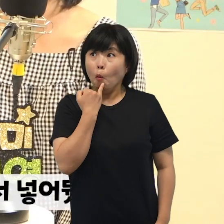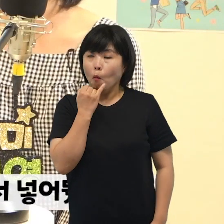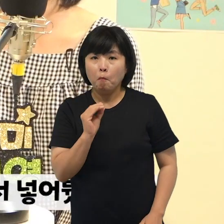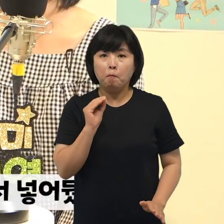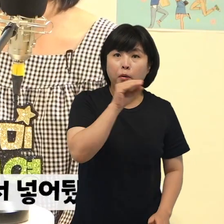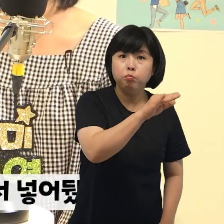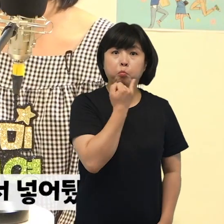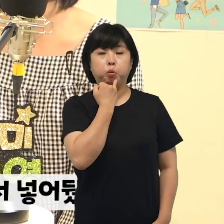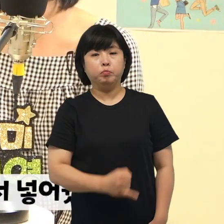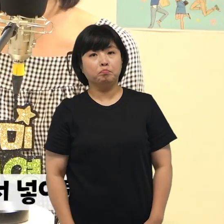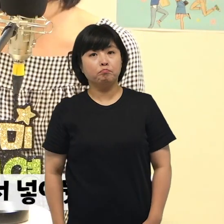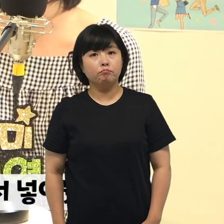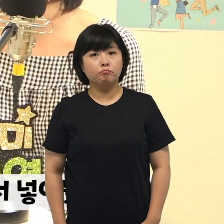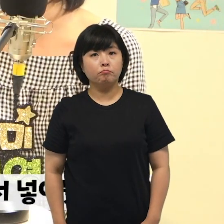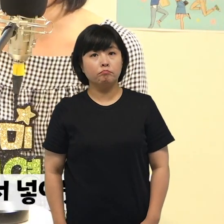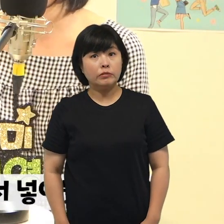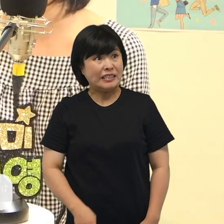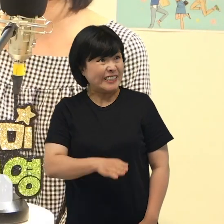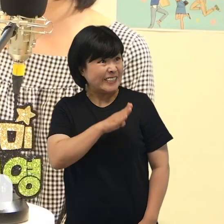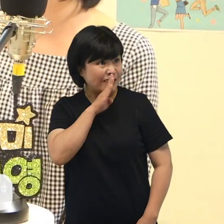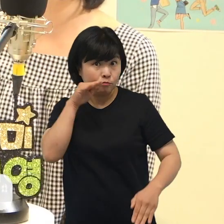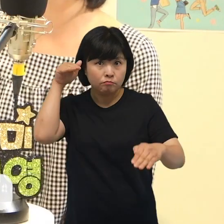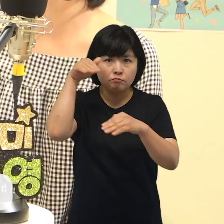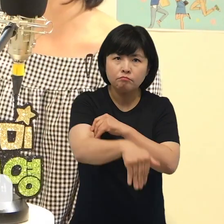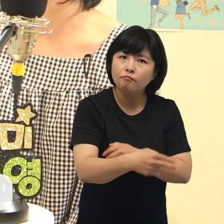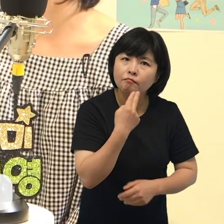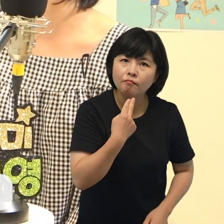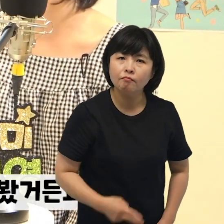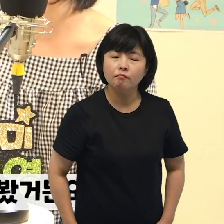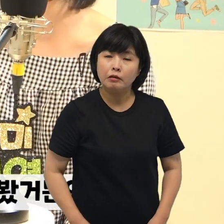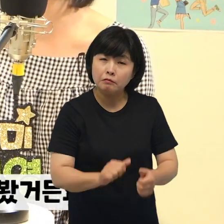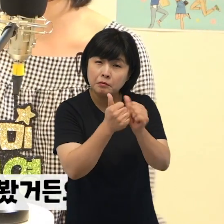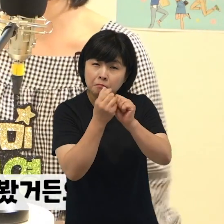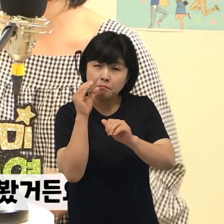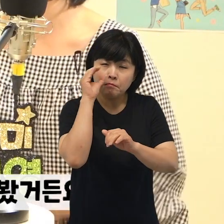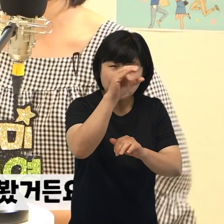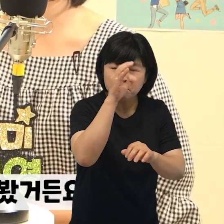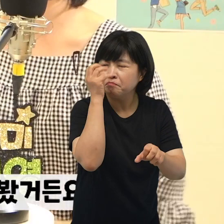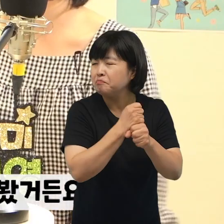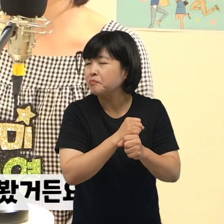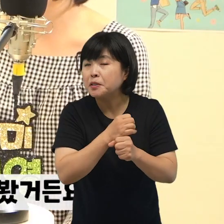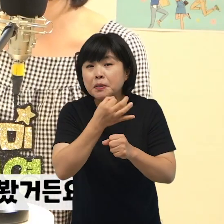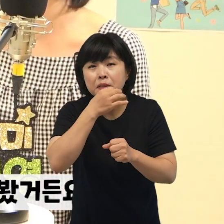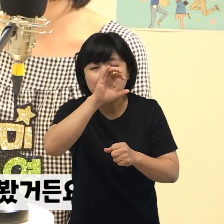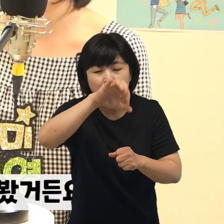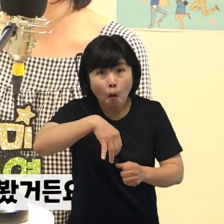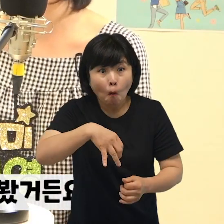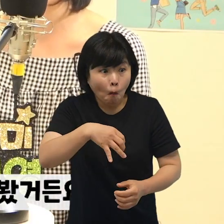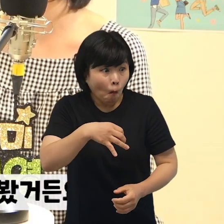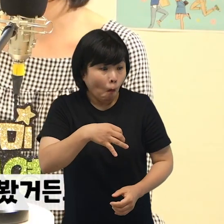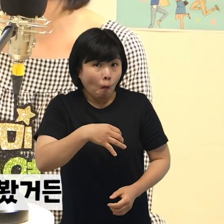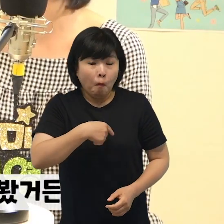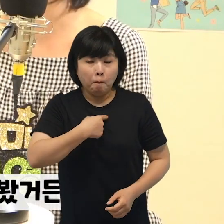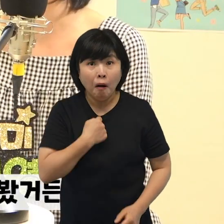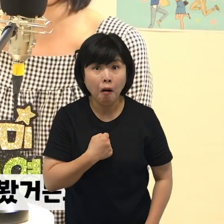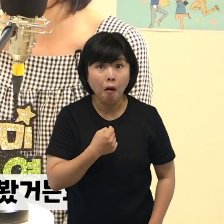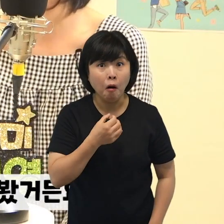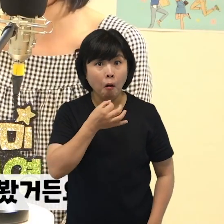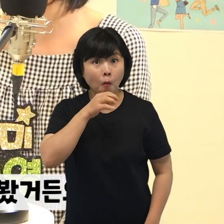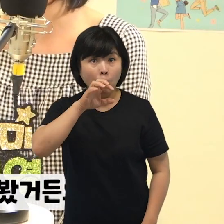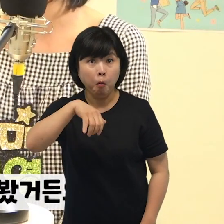절대 떨어질 일 없다고 해가지고 넣어뒀는데 실제로 떨어지지 않았어요. 저는 이제 주식 투자로 조금 이득을